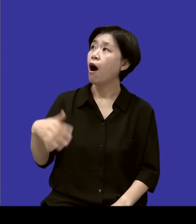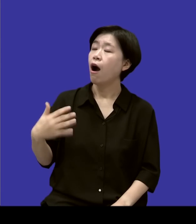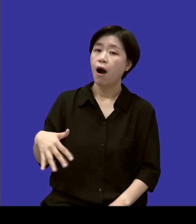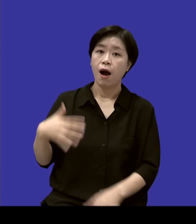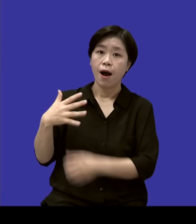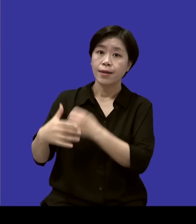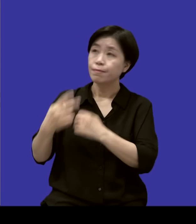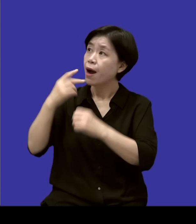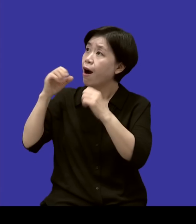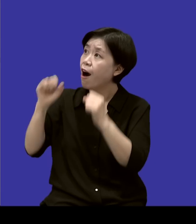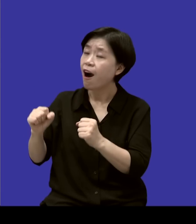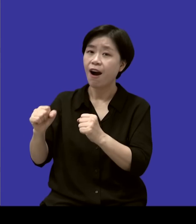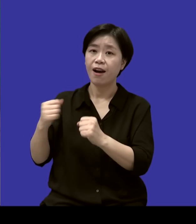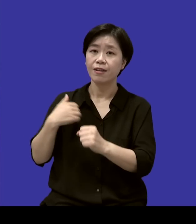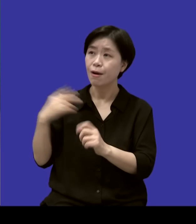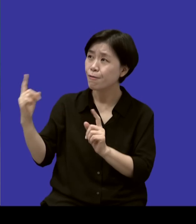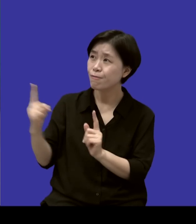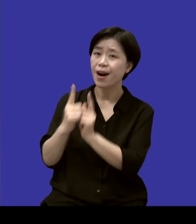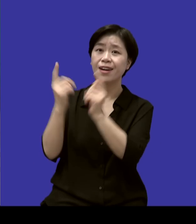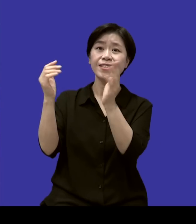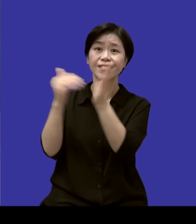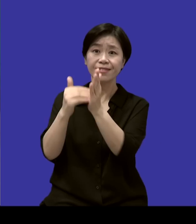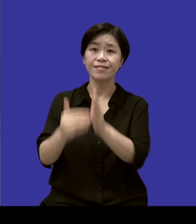하나님이 살아계셔. 나한테 나타내 주셨어.